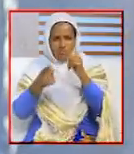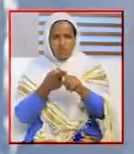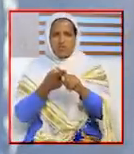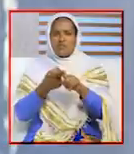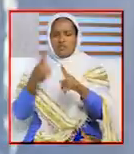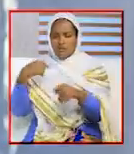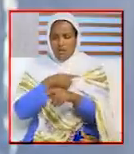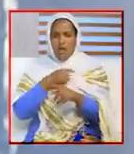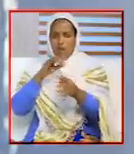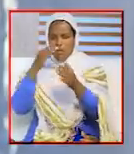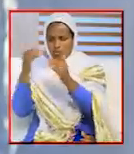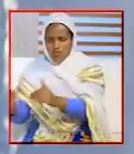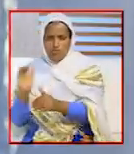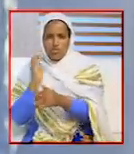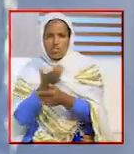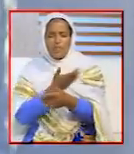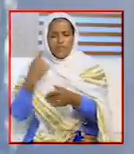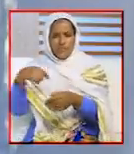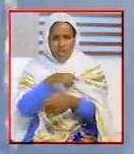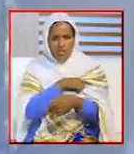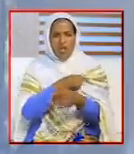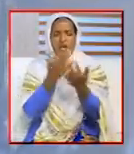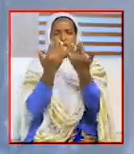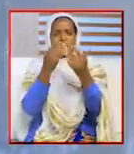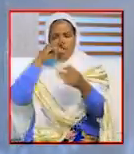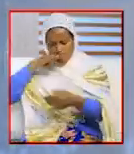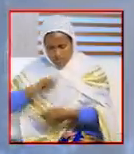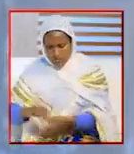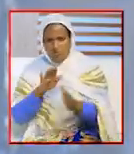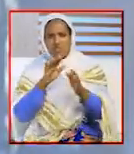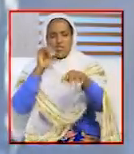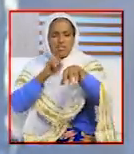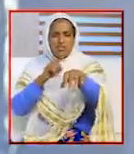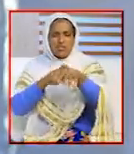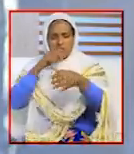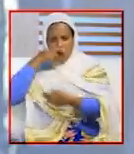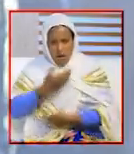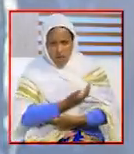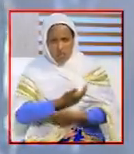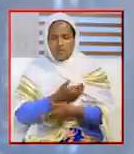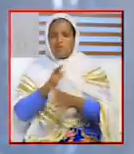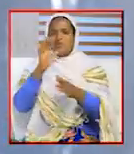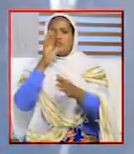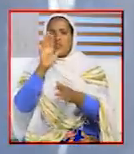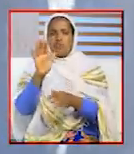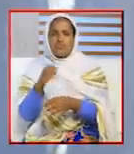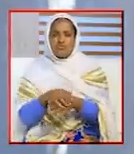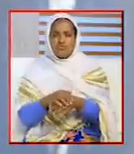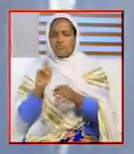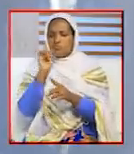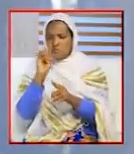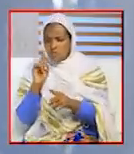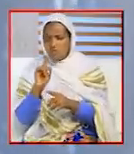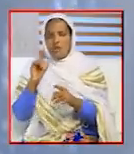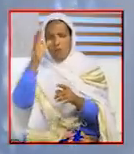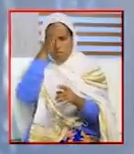ለተዳራጋሮቻችን ለጓደኞቻችን ለጎረቤቶቻችን የኛን ገና በልጅነታቸው ነው ህፃናት እናት ምን እንደሆነች